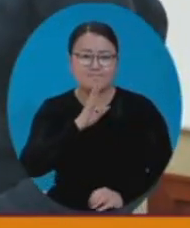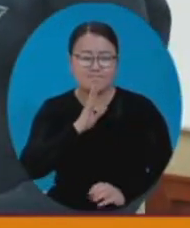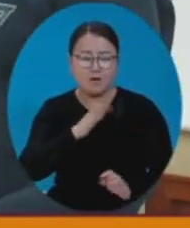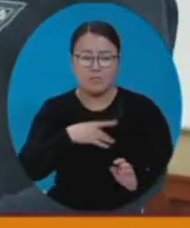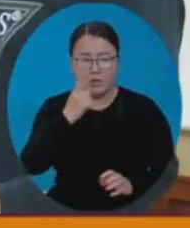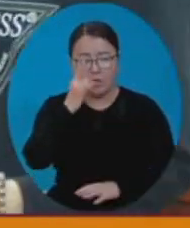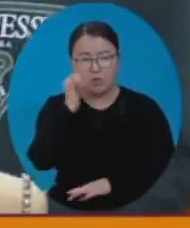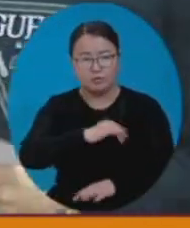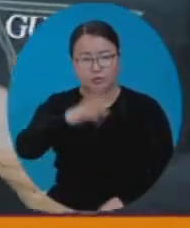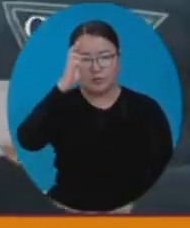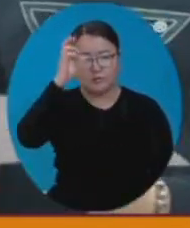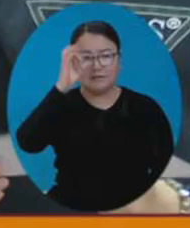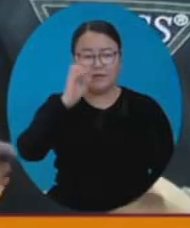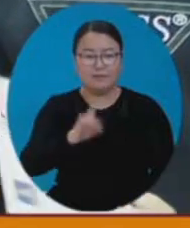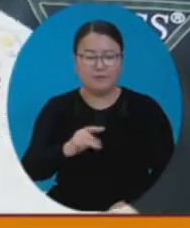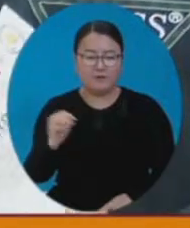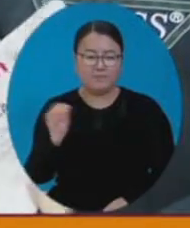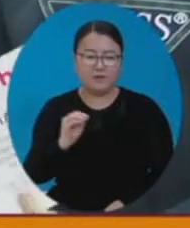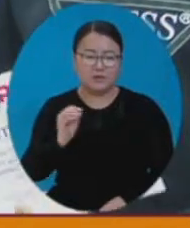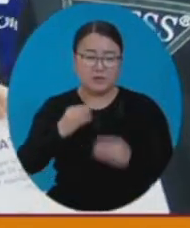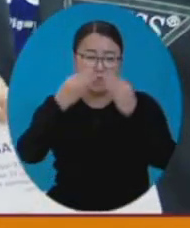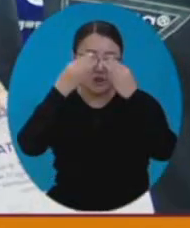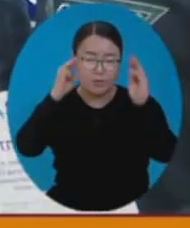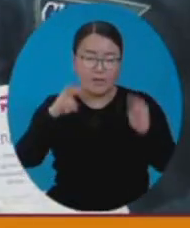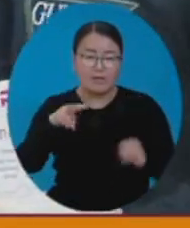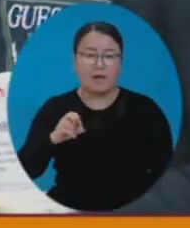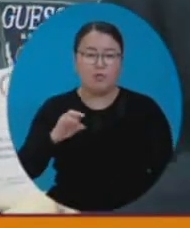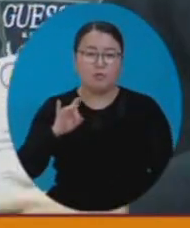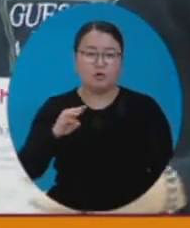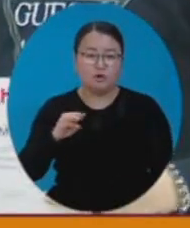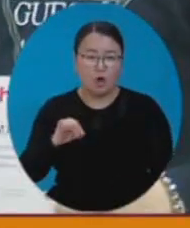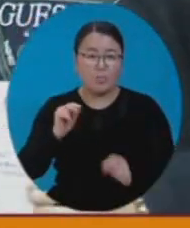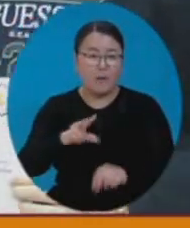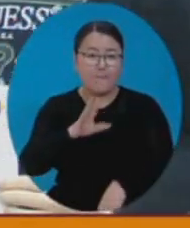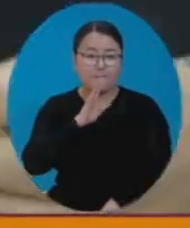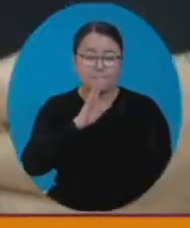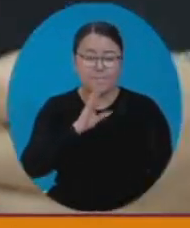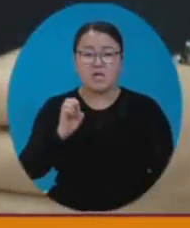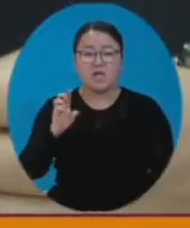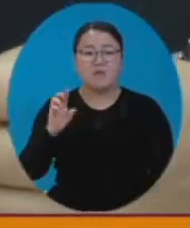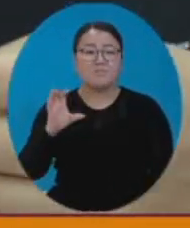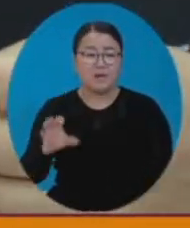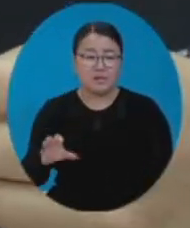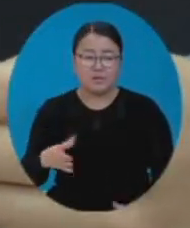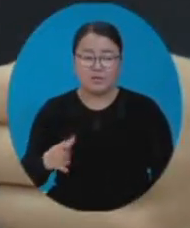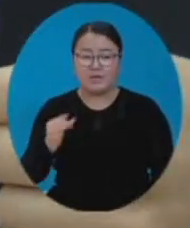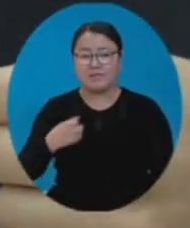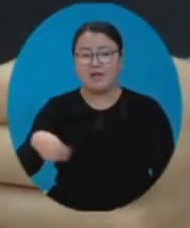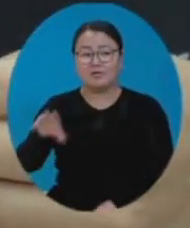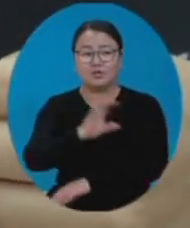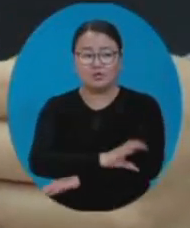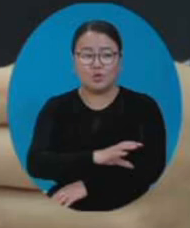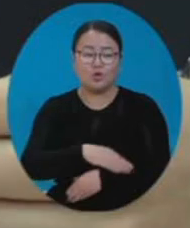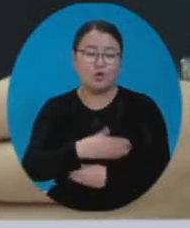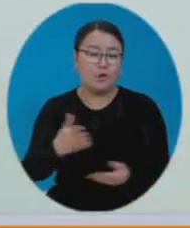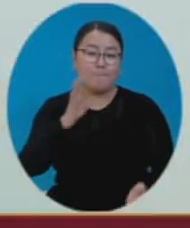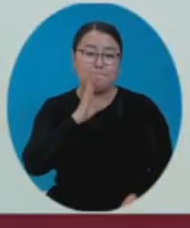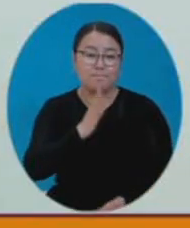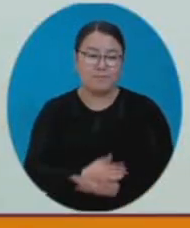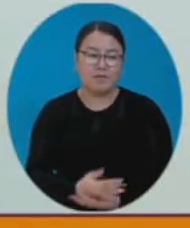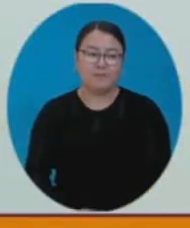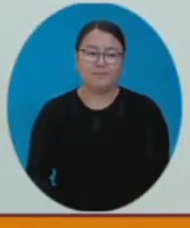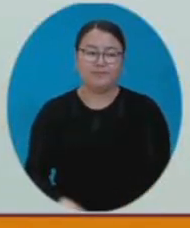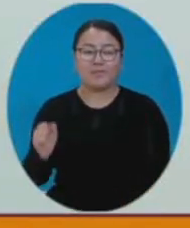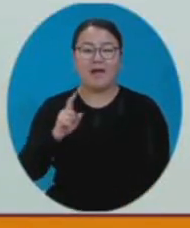манай улсын боловсролын салбарт физикийн шинжлэх ухааны лаборатори болох бөгөөд ерөнхий боловсролын сургууль, ихтэйд сургуулиудад өгөх юм байна.